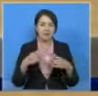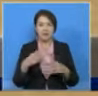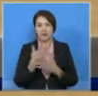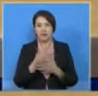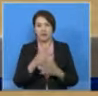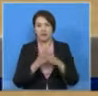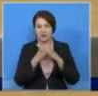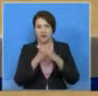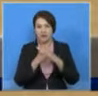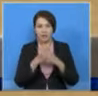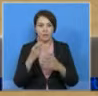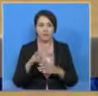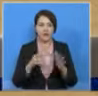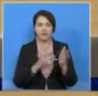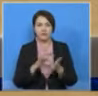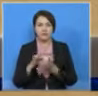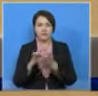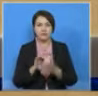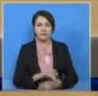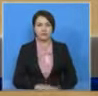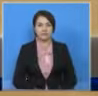своими достижениями сфере туризма